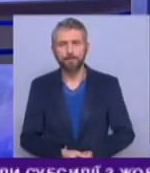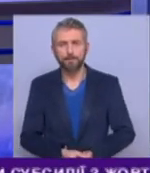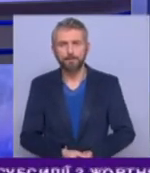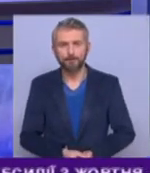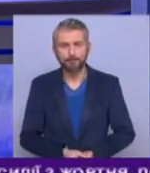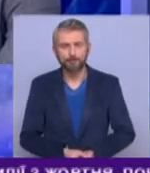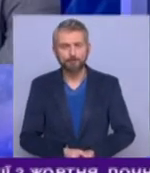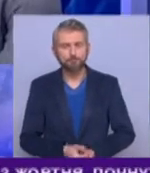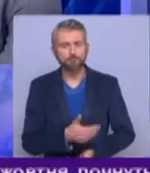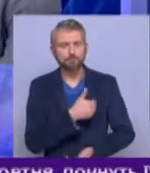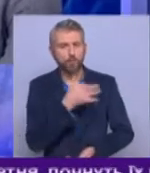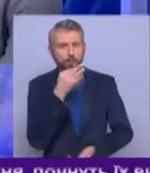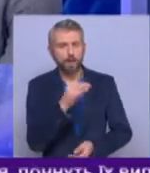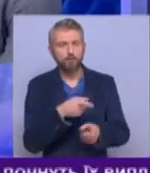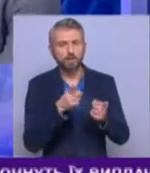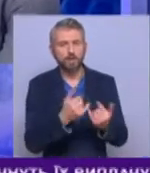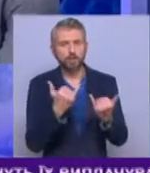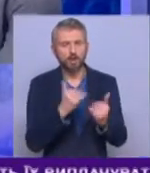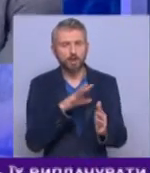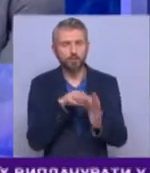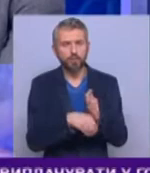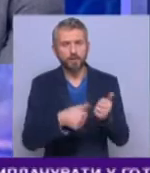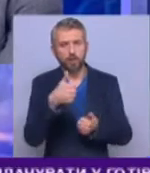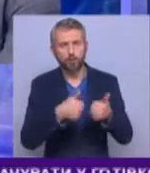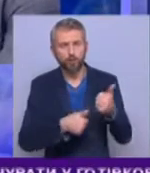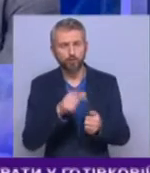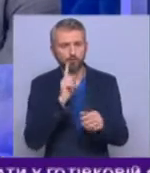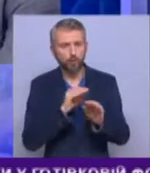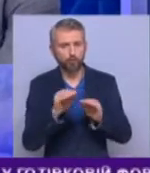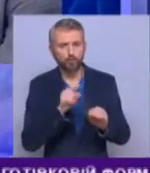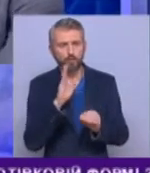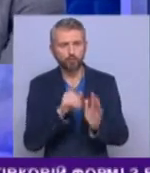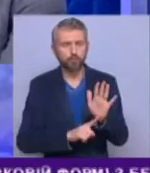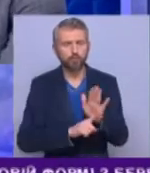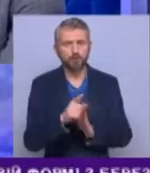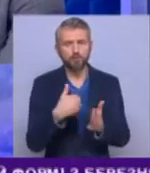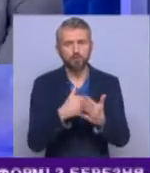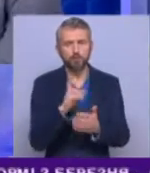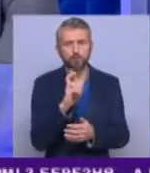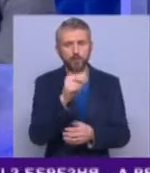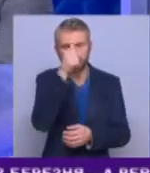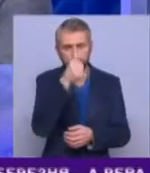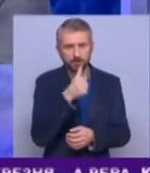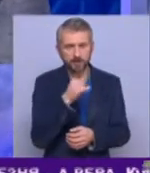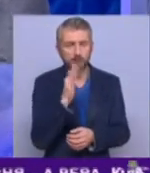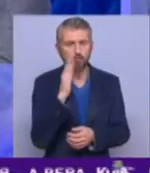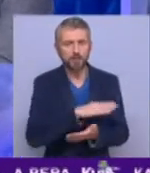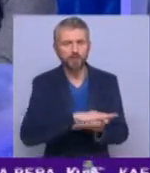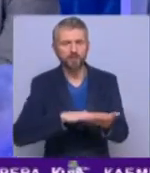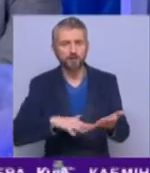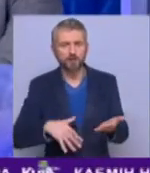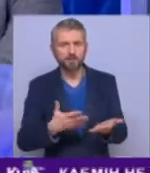районом. Хочу сказати, що дійсно зараз запроваджується конкурс з благоустрою. Він буде починатися приблизно у березні місяці і буде тривати